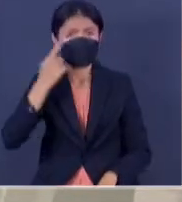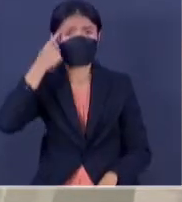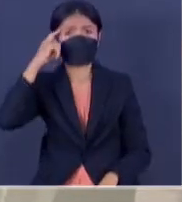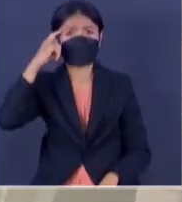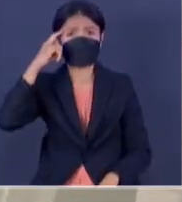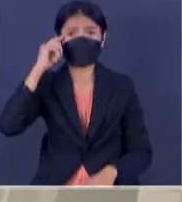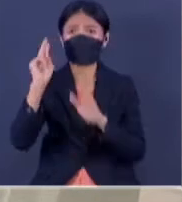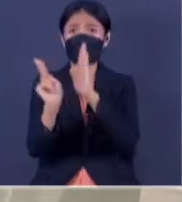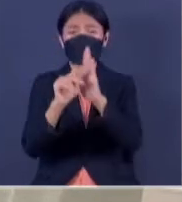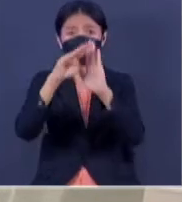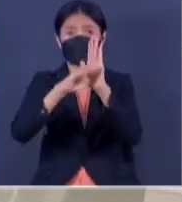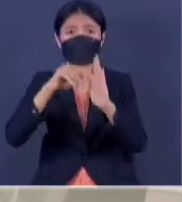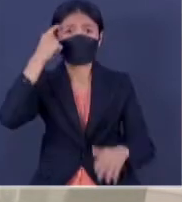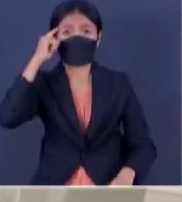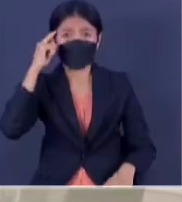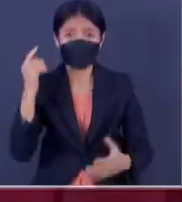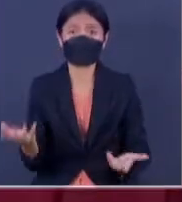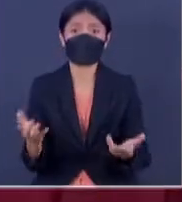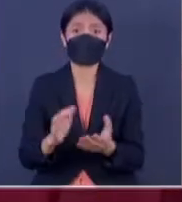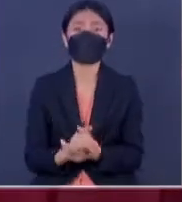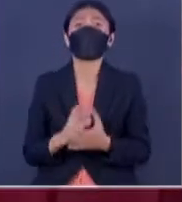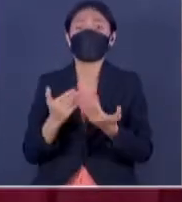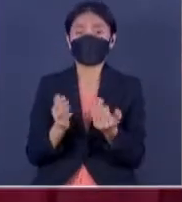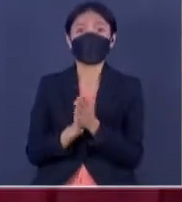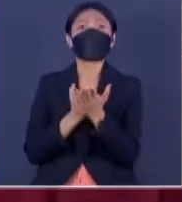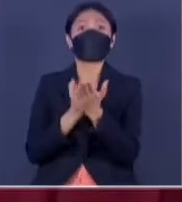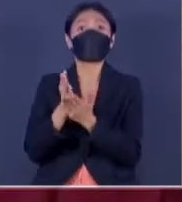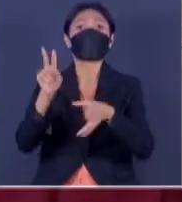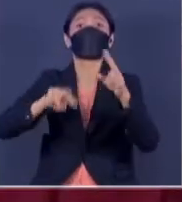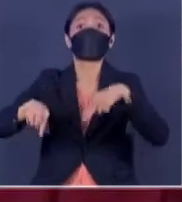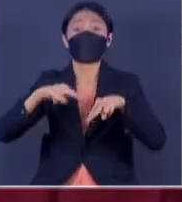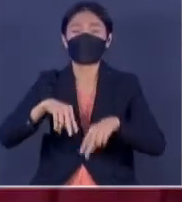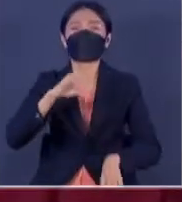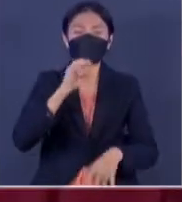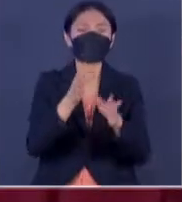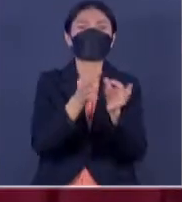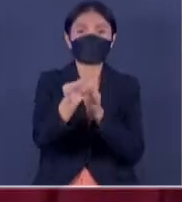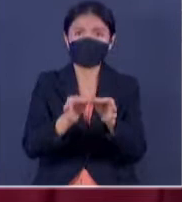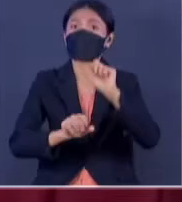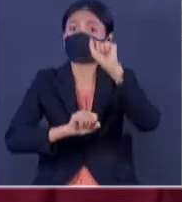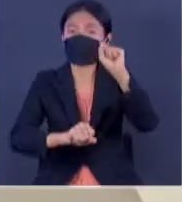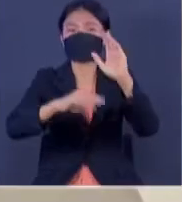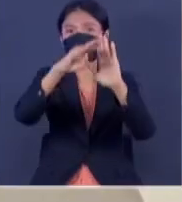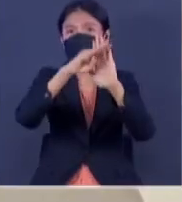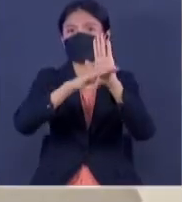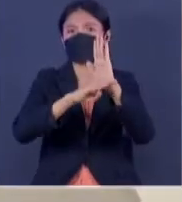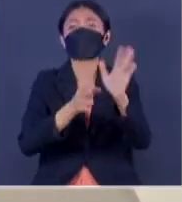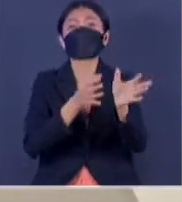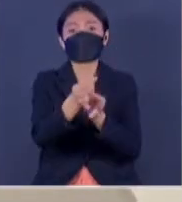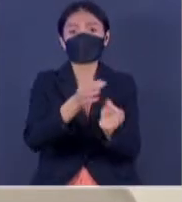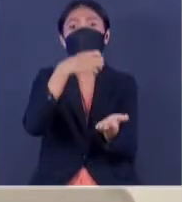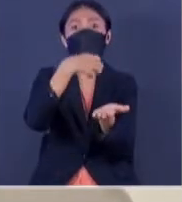ารภายในร้านฝ่ายปกครองจึงมีการชี้แจงและให้ข้อมูลเกี่ยวกับประกาศของจังหวัดเพื่อความเข้าใจที่ถูกต้องหลังจ